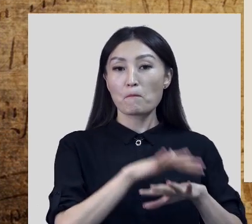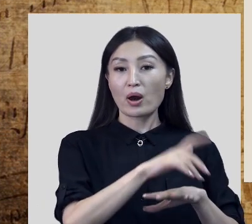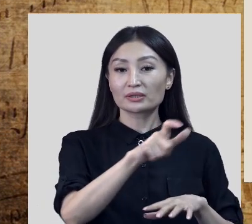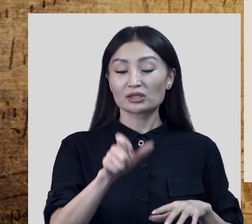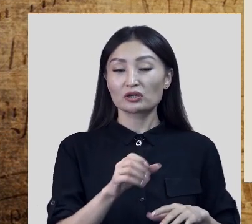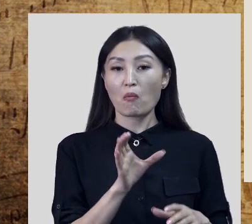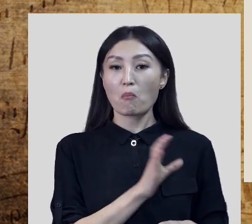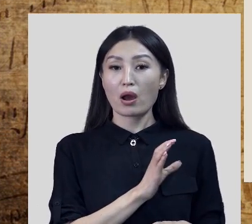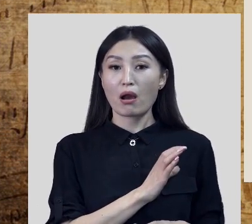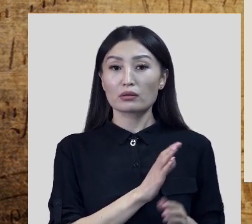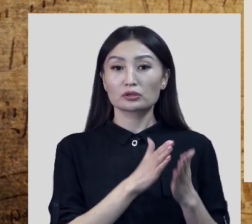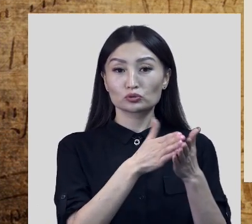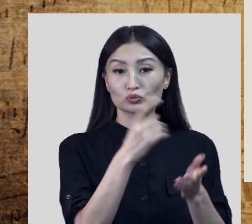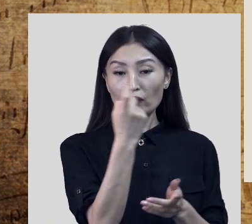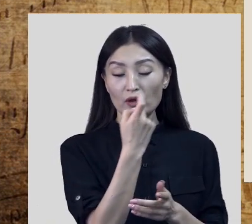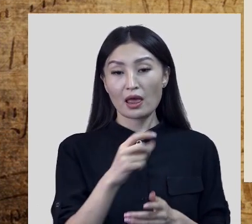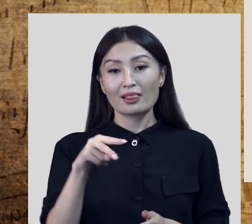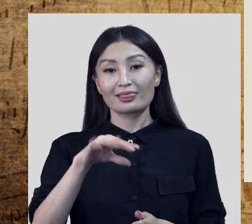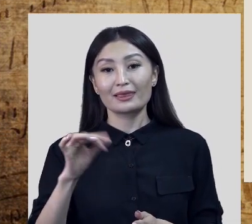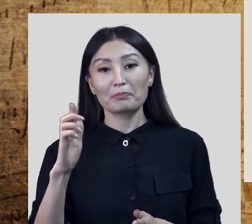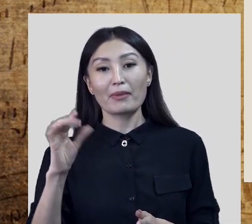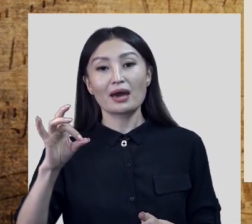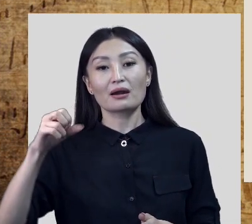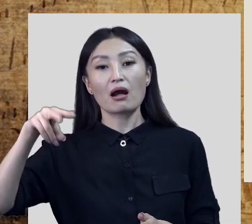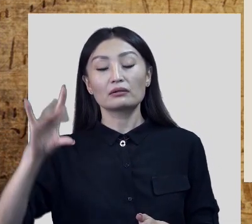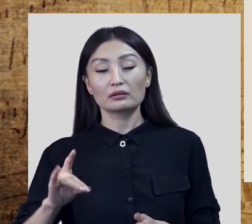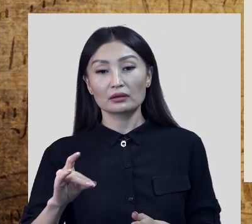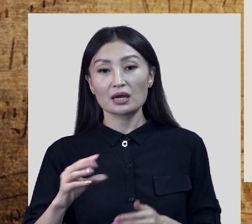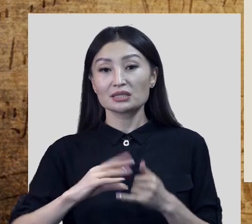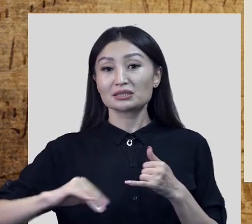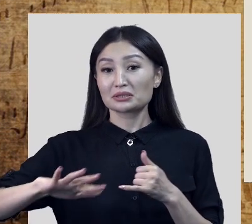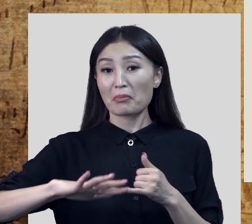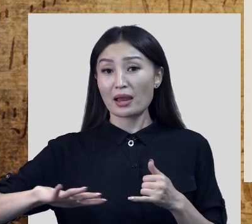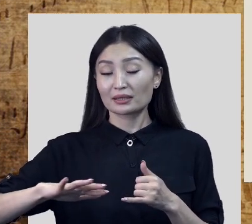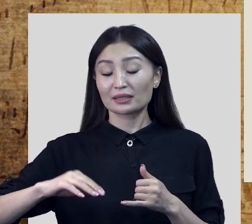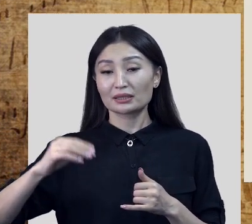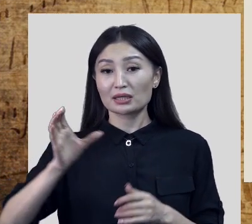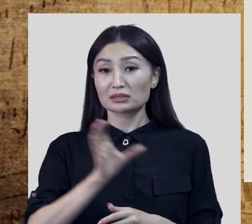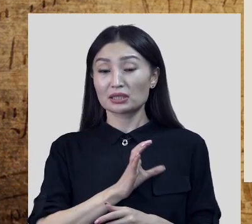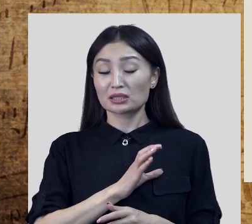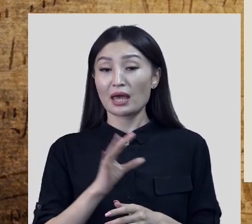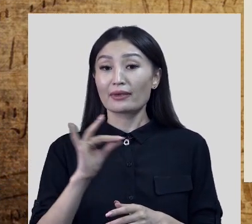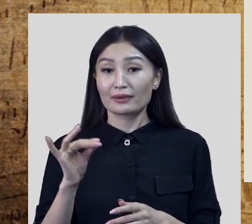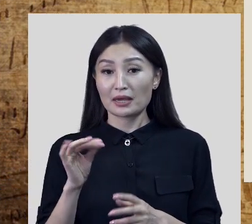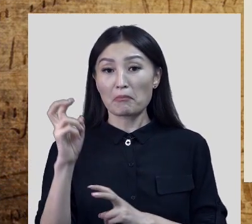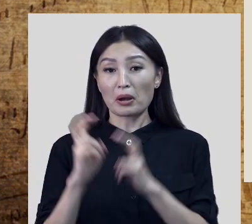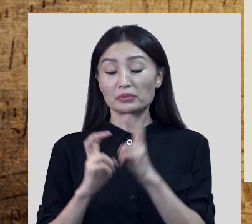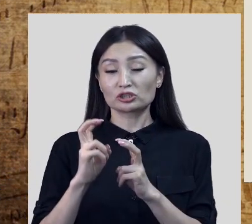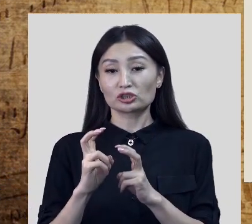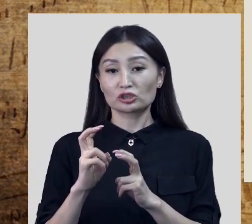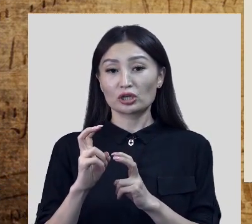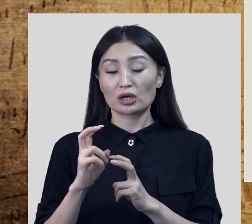судовладельцев и партия либералов в нее входили немало земельные знаки но к ней примыкала и промышленной